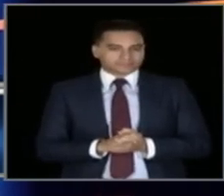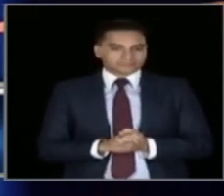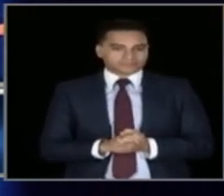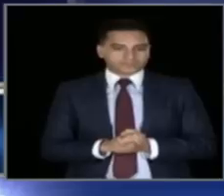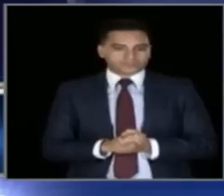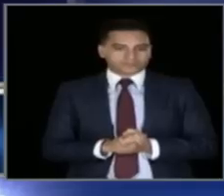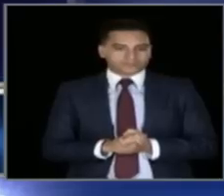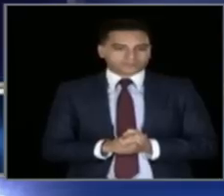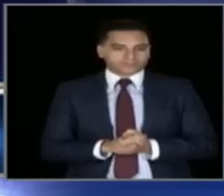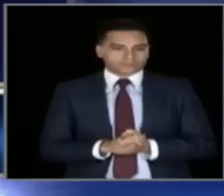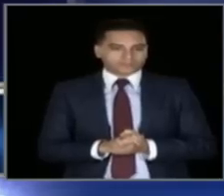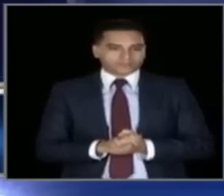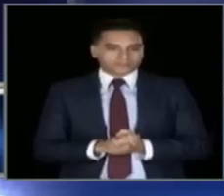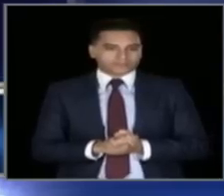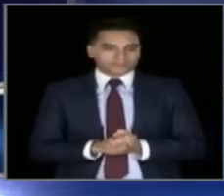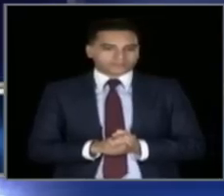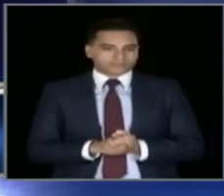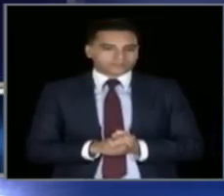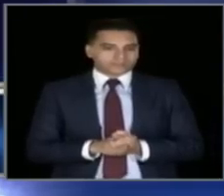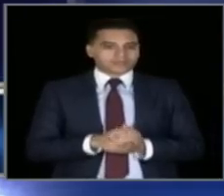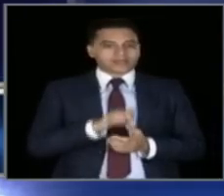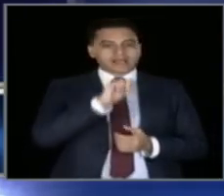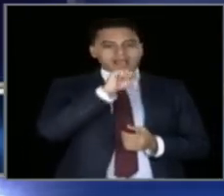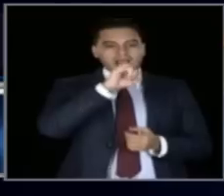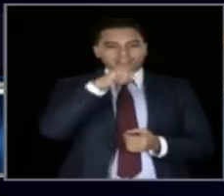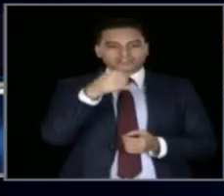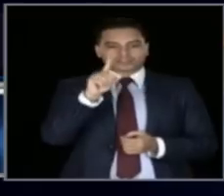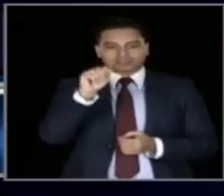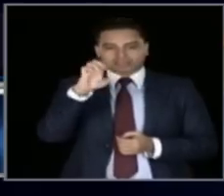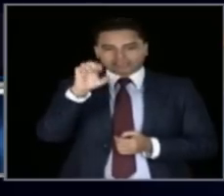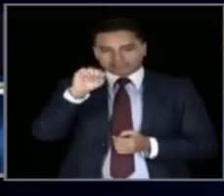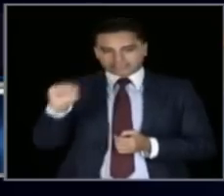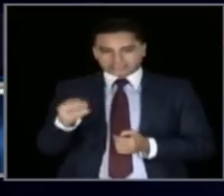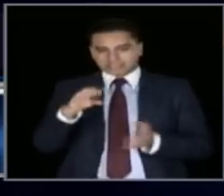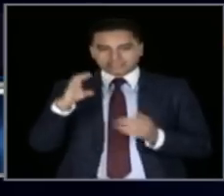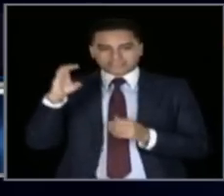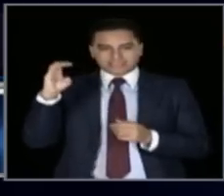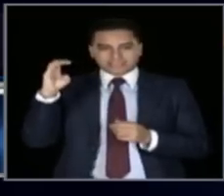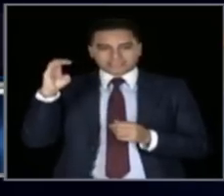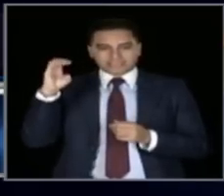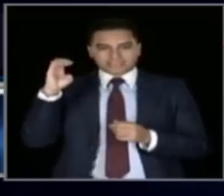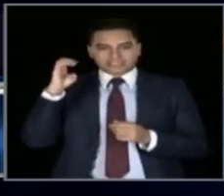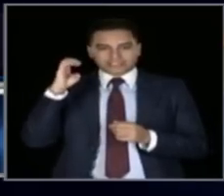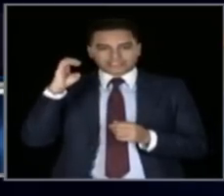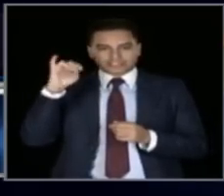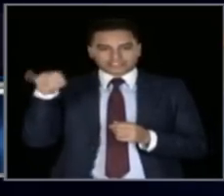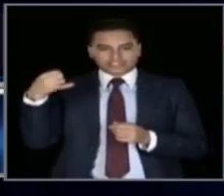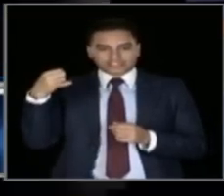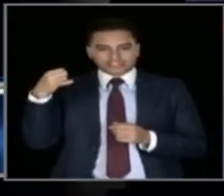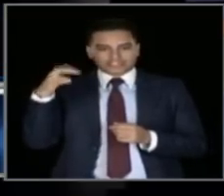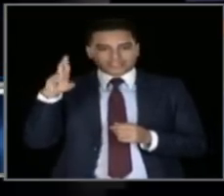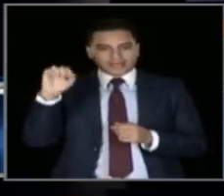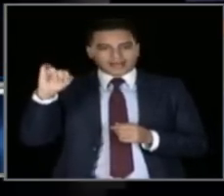مستعجلة ليه؟ اعتمدت في الرواية على كتير من تجاربها الشخصية علشان تعبر